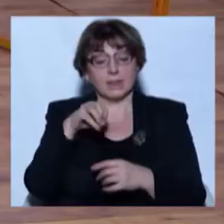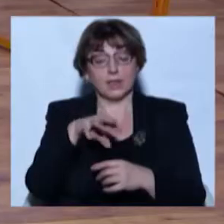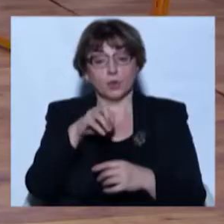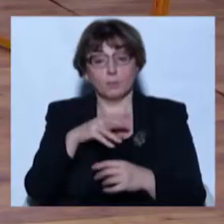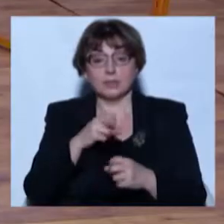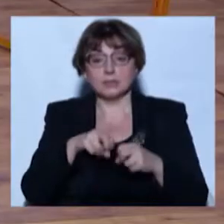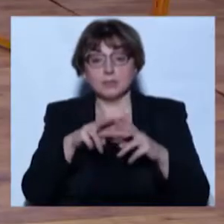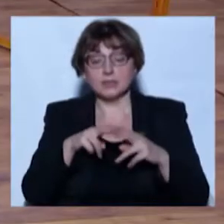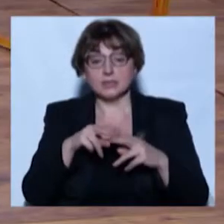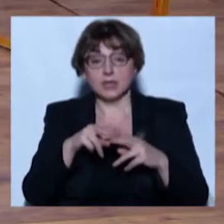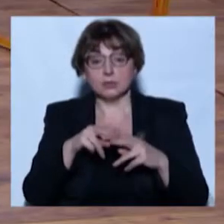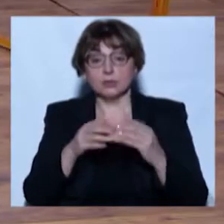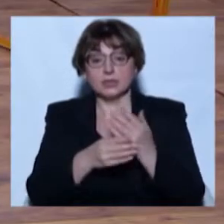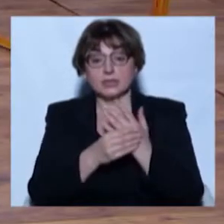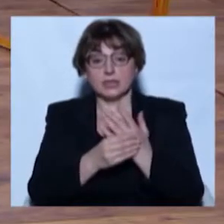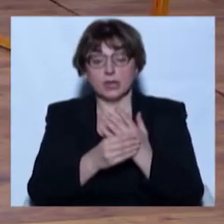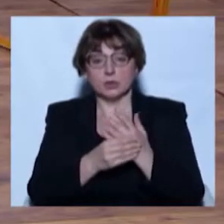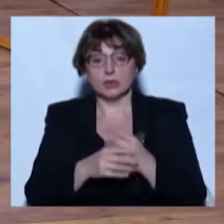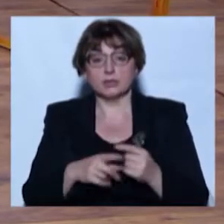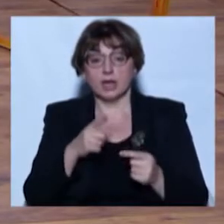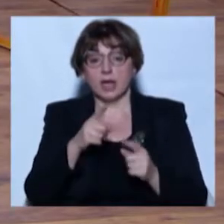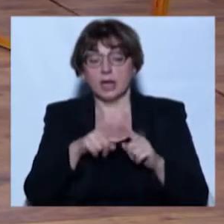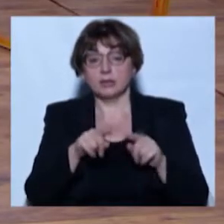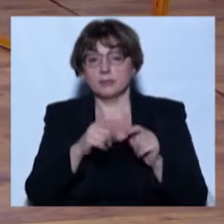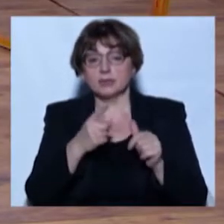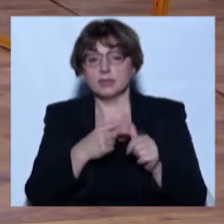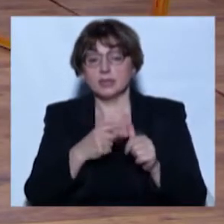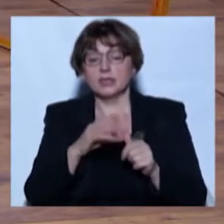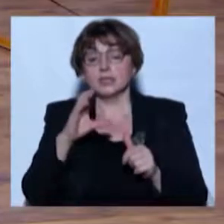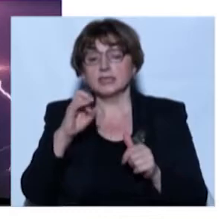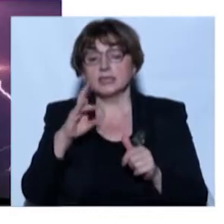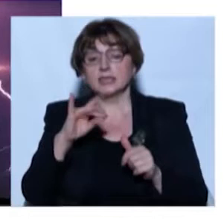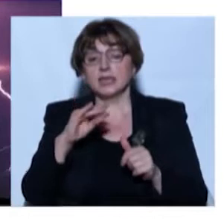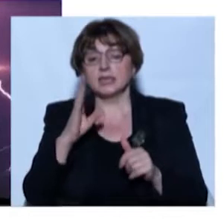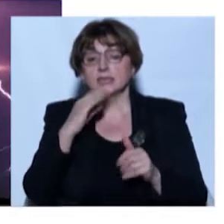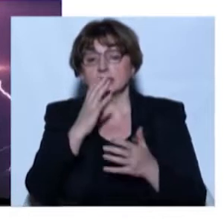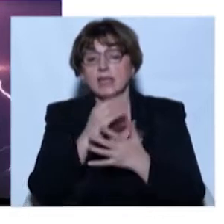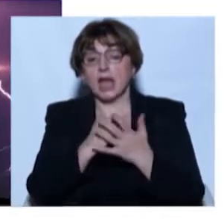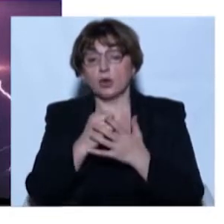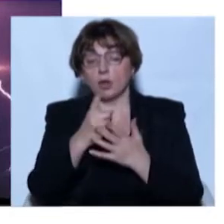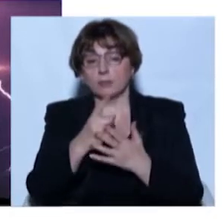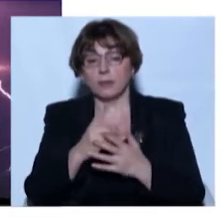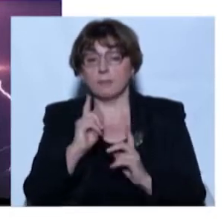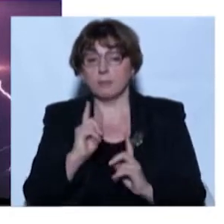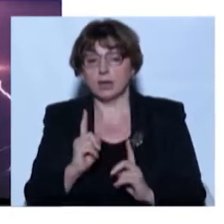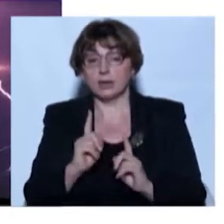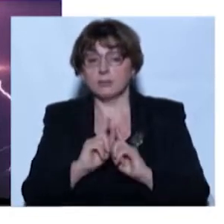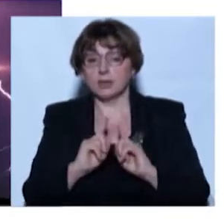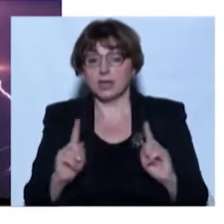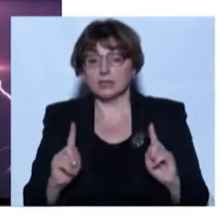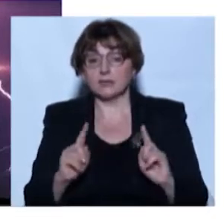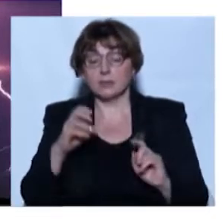სხეულებს. Აი, მანათობელი სხეულები, ანუ მათ ქვიათ სინათლის წყაროები. Მაგრამ განსხვავება